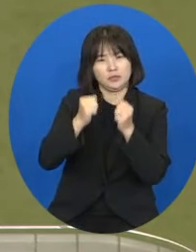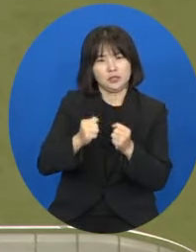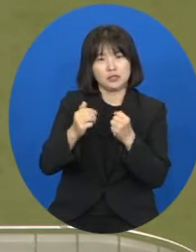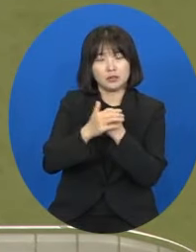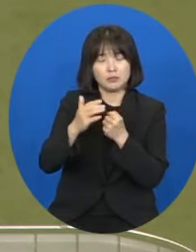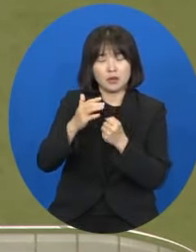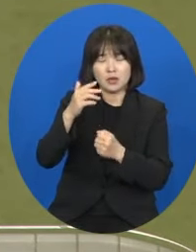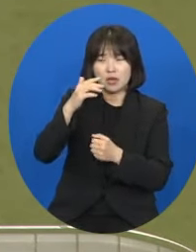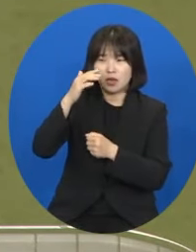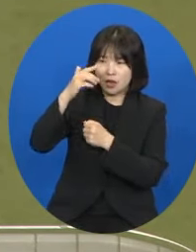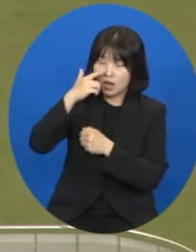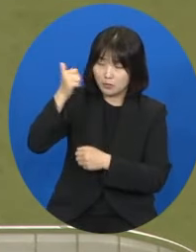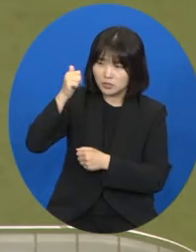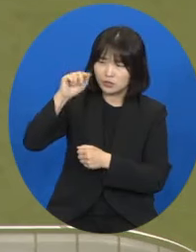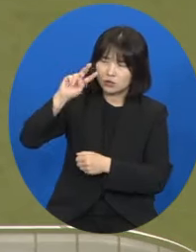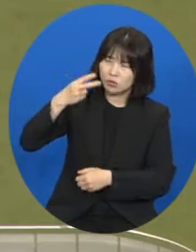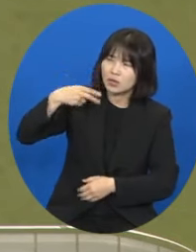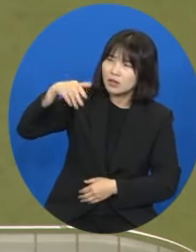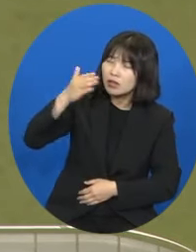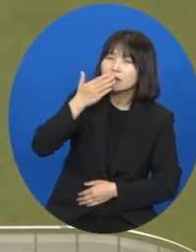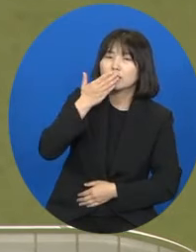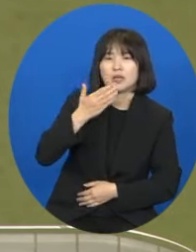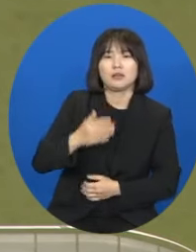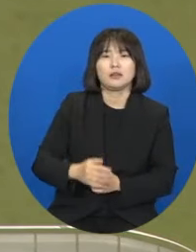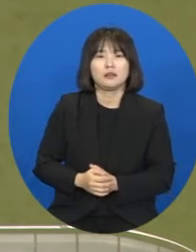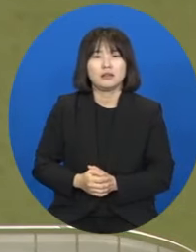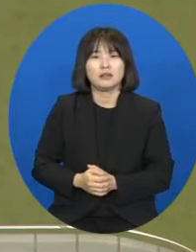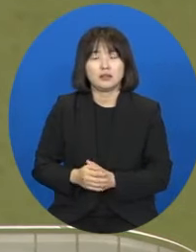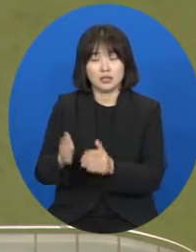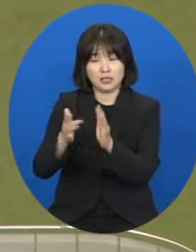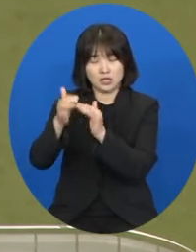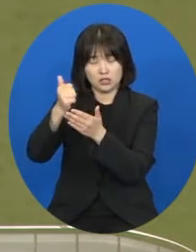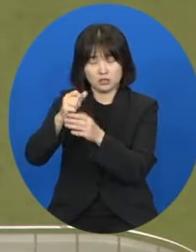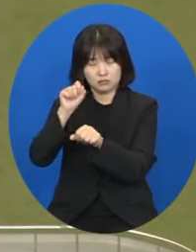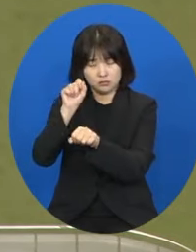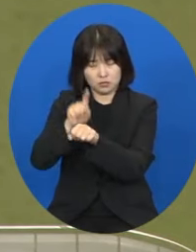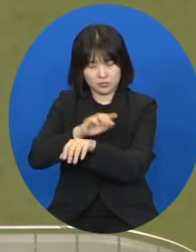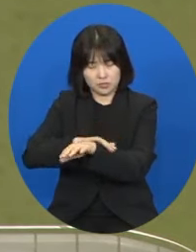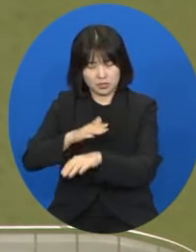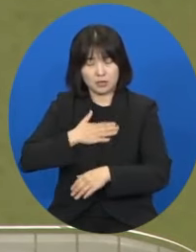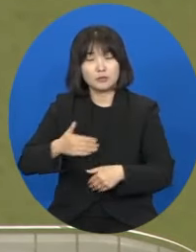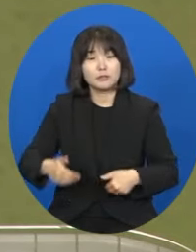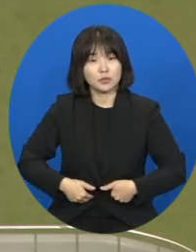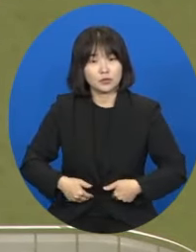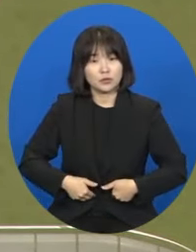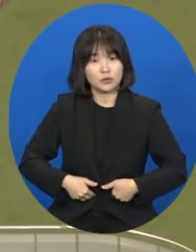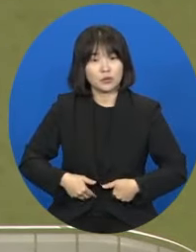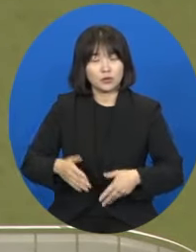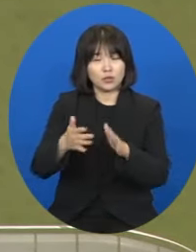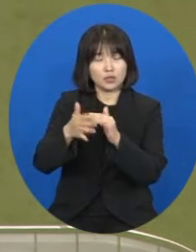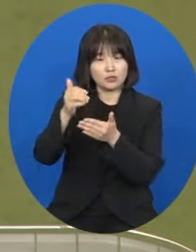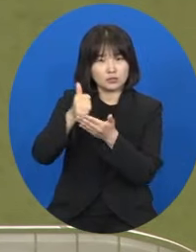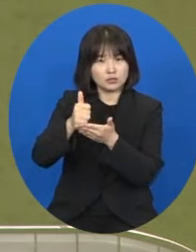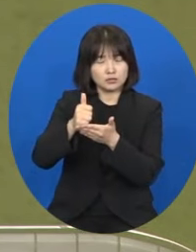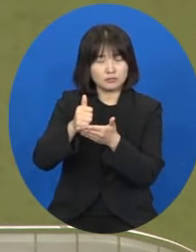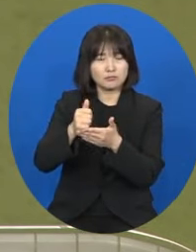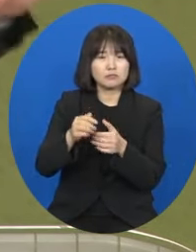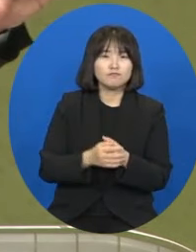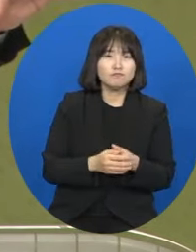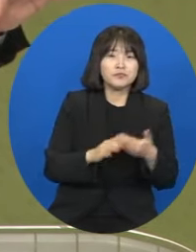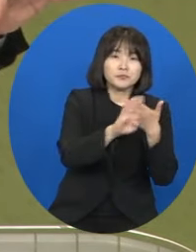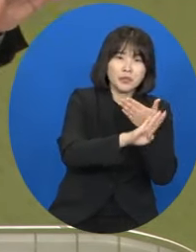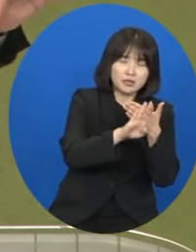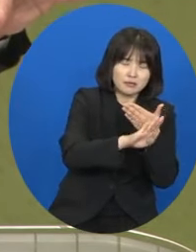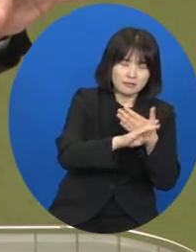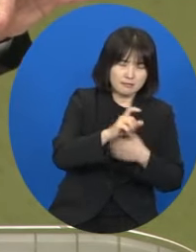아버지께 돌아갈 수가 있는 것이죠. 여러분 예수님이 성품을 잘 아셔야 돼요. 예수님은 바리새인들에게는 굉장히